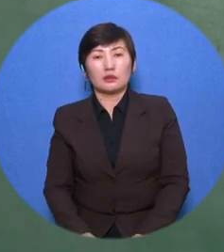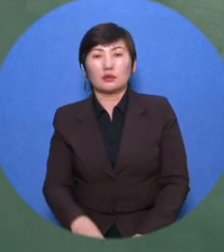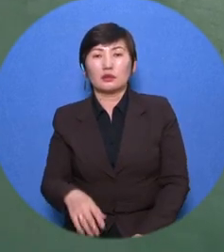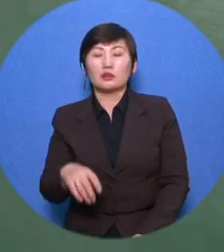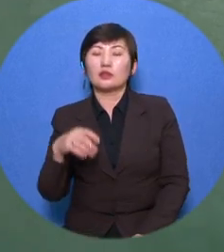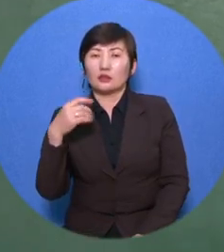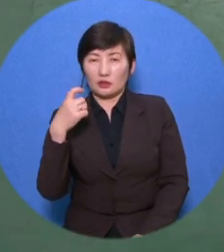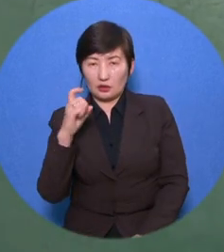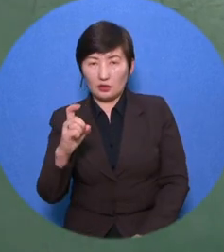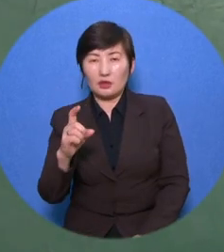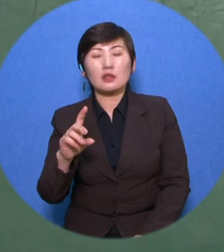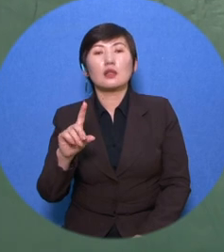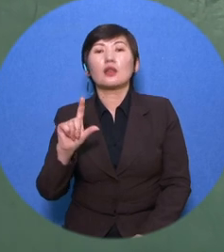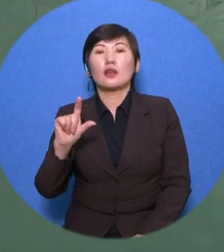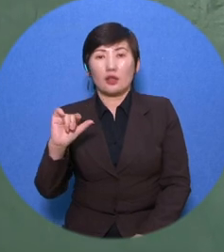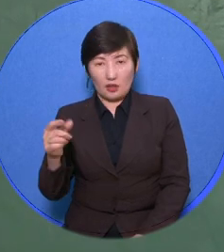эгэр хувьсгачаар тэмдэглээд